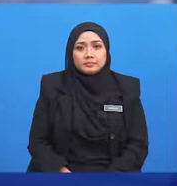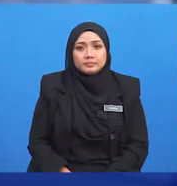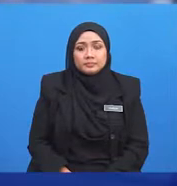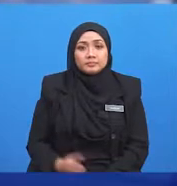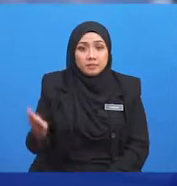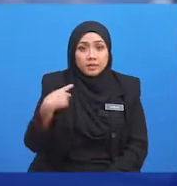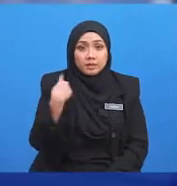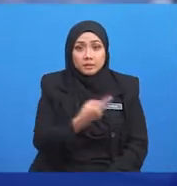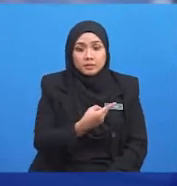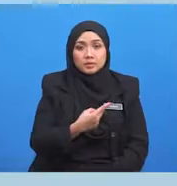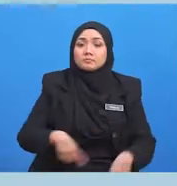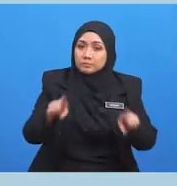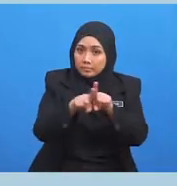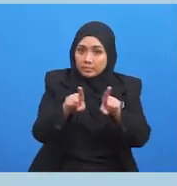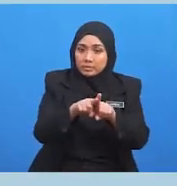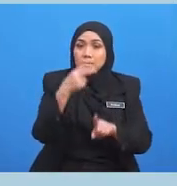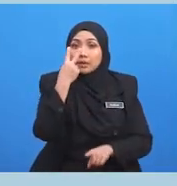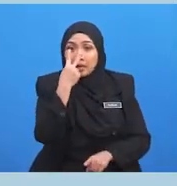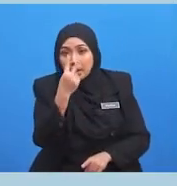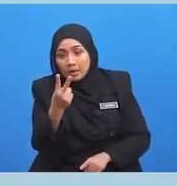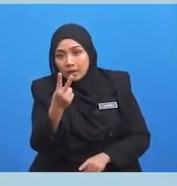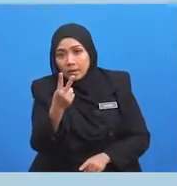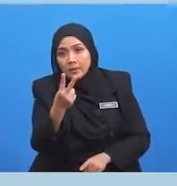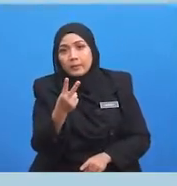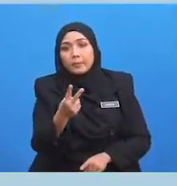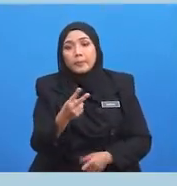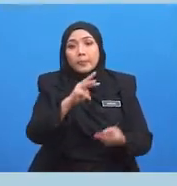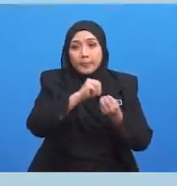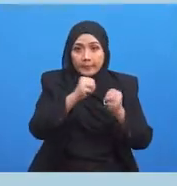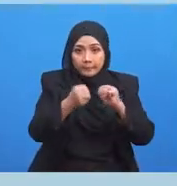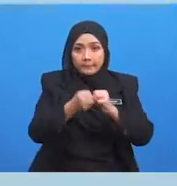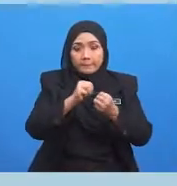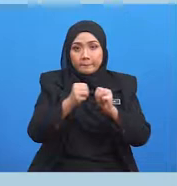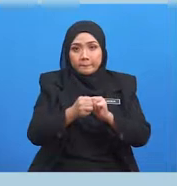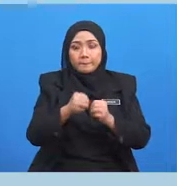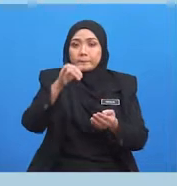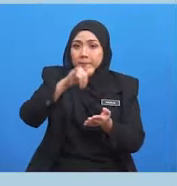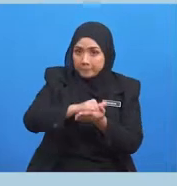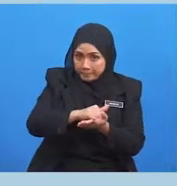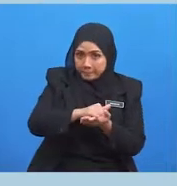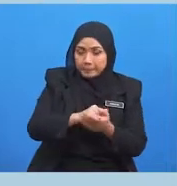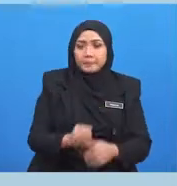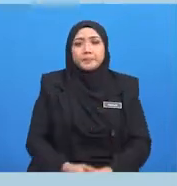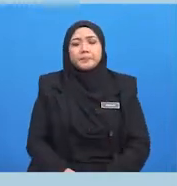Mari sama-sama kita lihat penyataan masalah berikut.